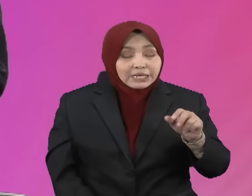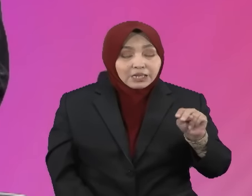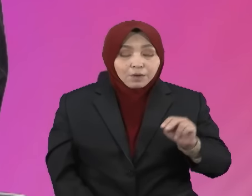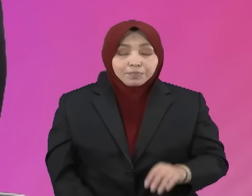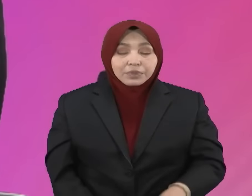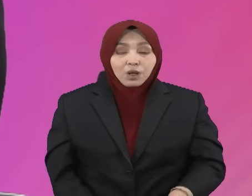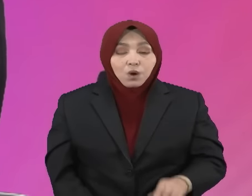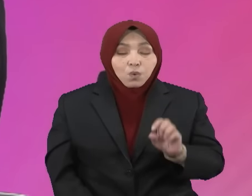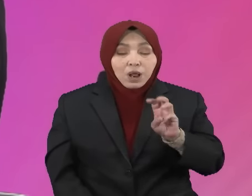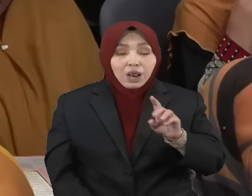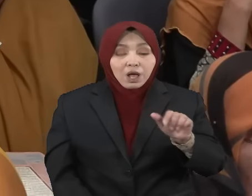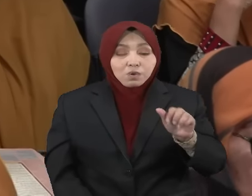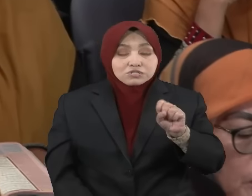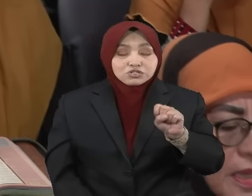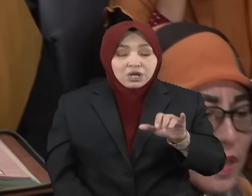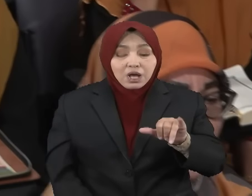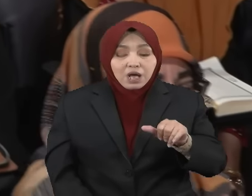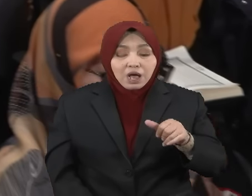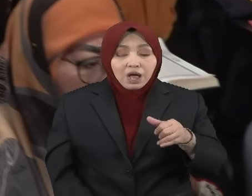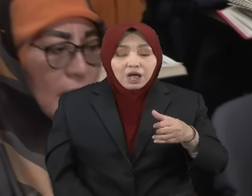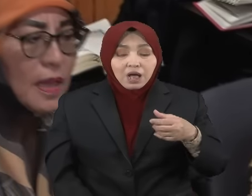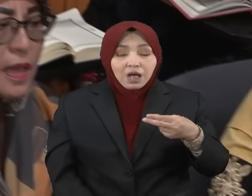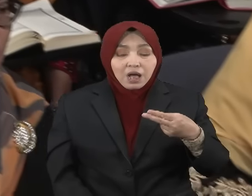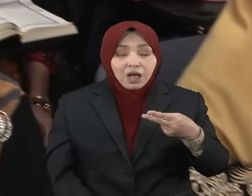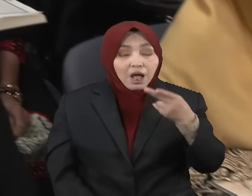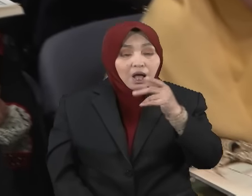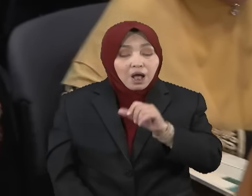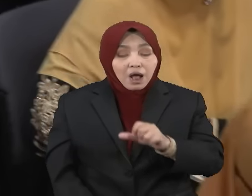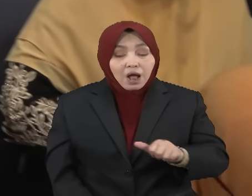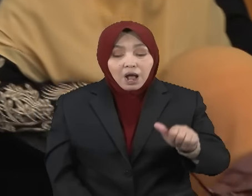ajma'id. Falau